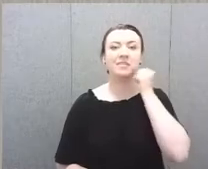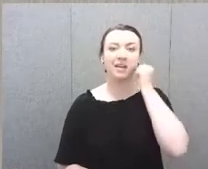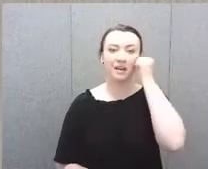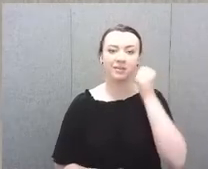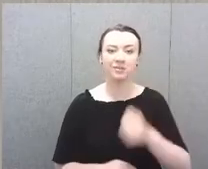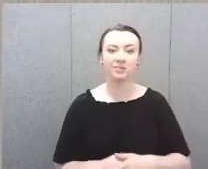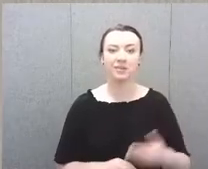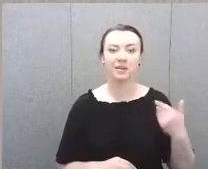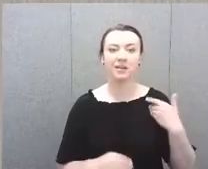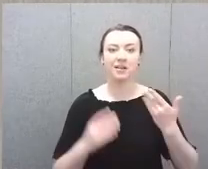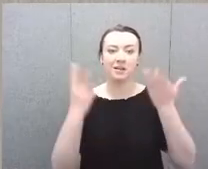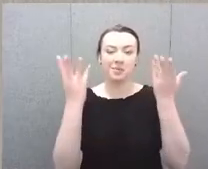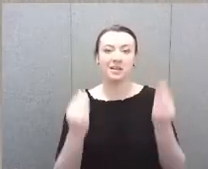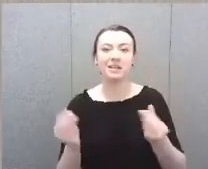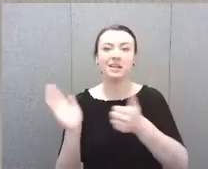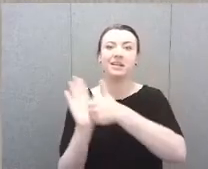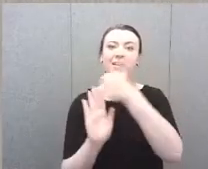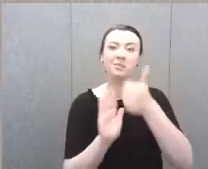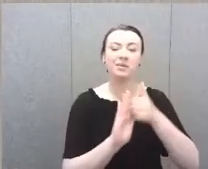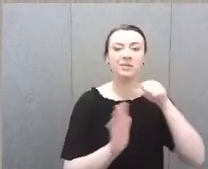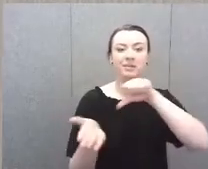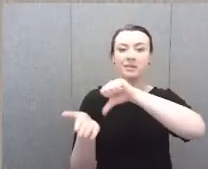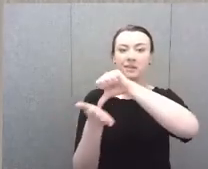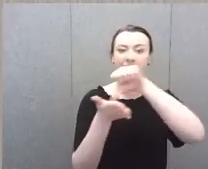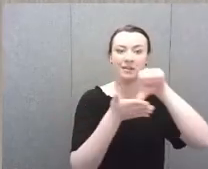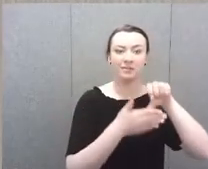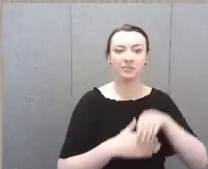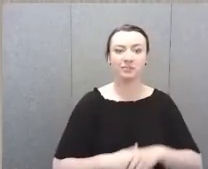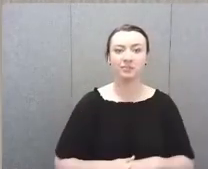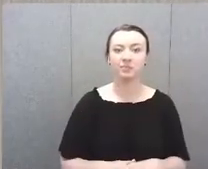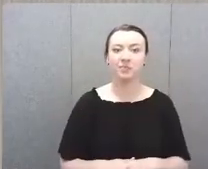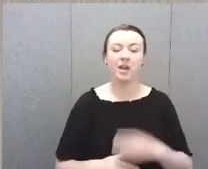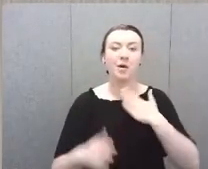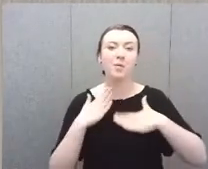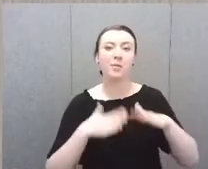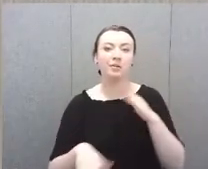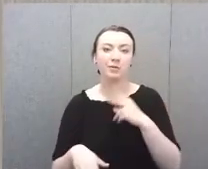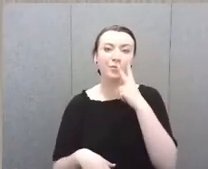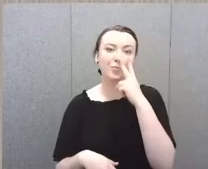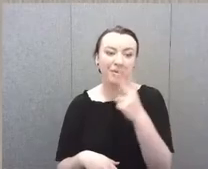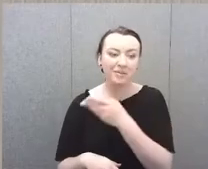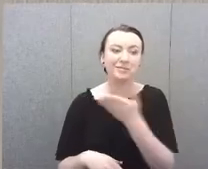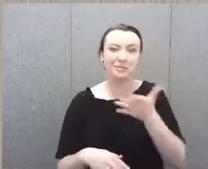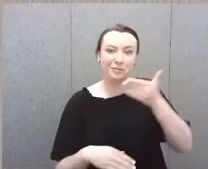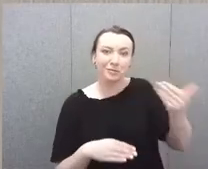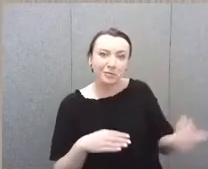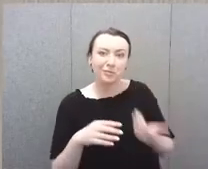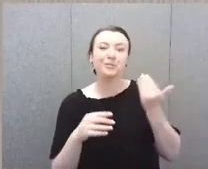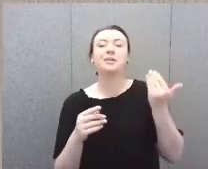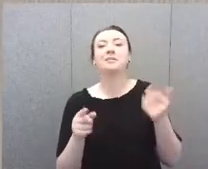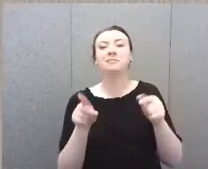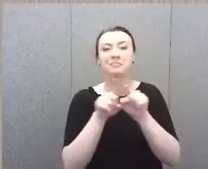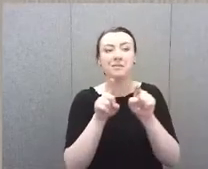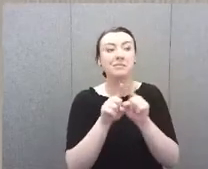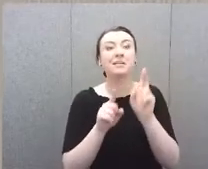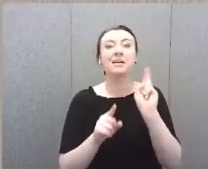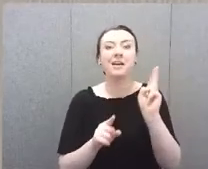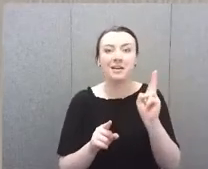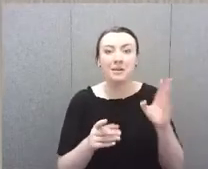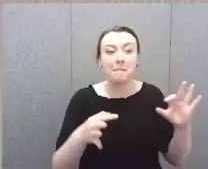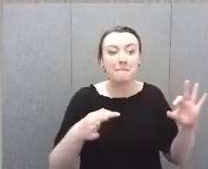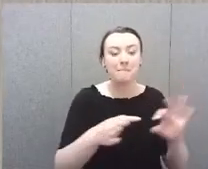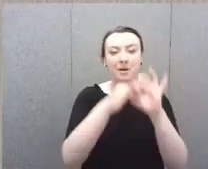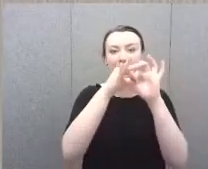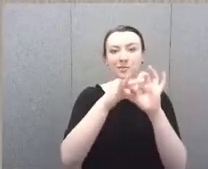Большое спасибо, доброе утро, добрый день, уважаемые участники, участницы. Мне очень приятно встретиться с вами присутственно